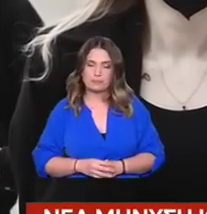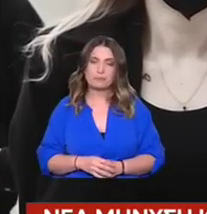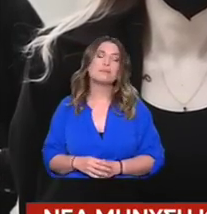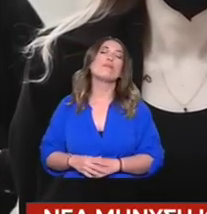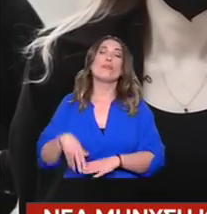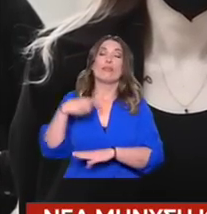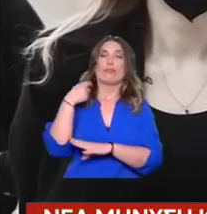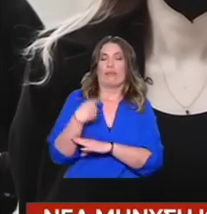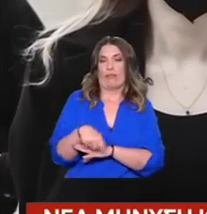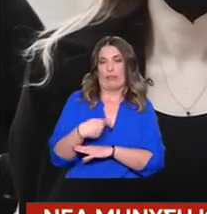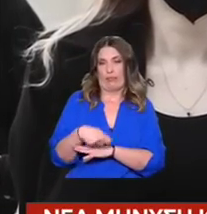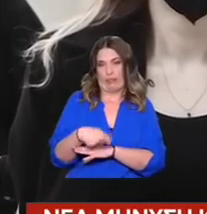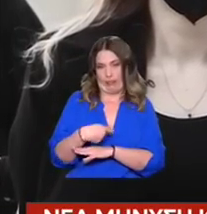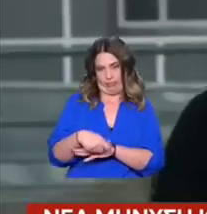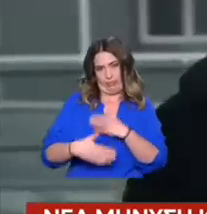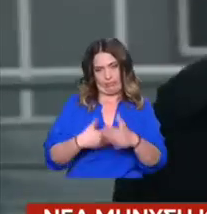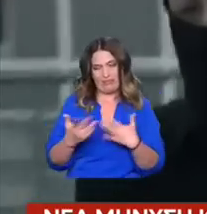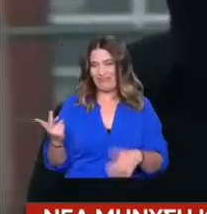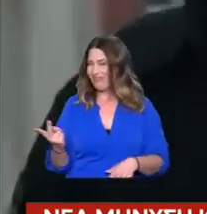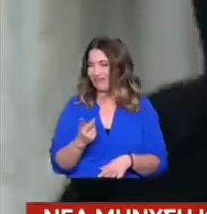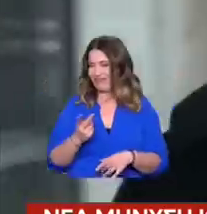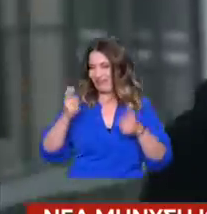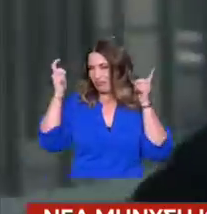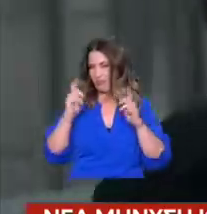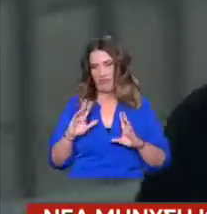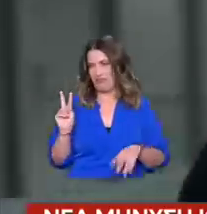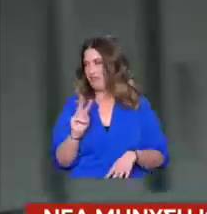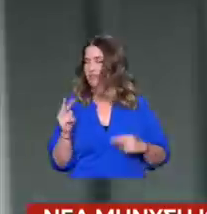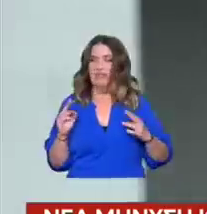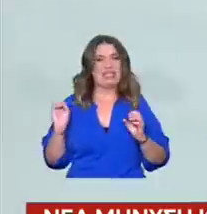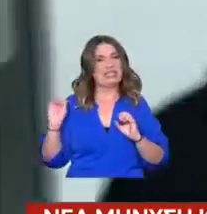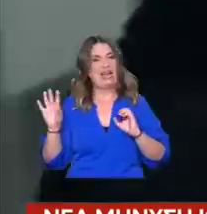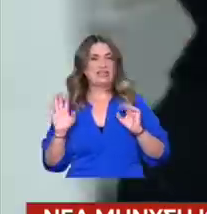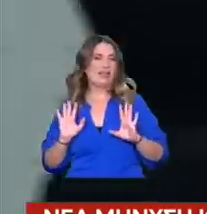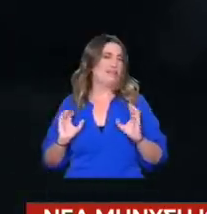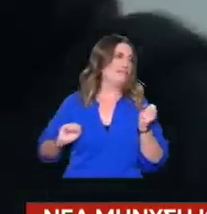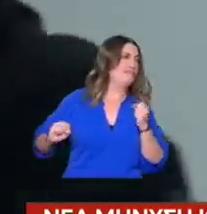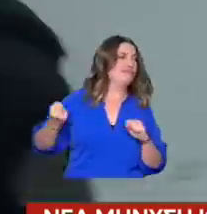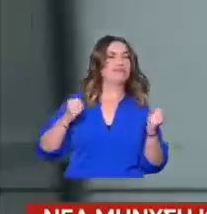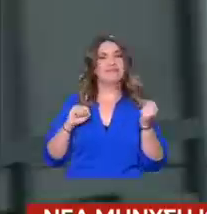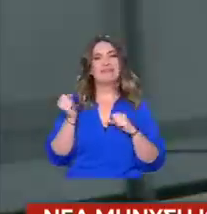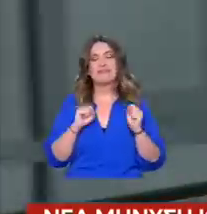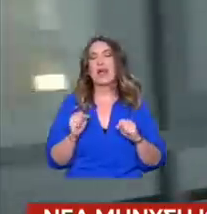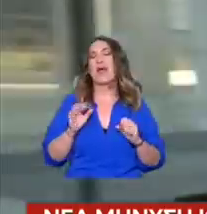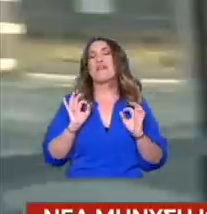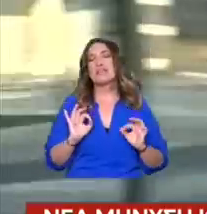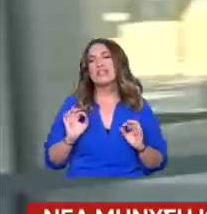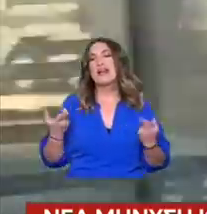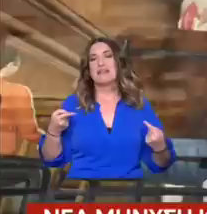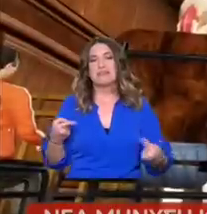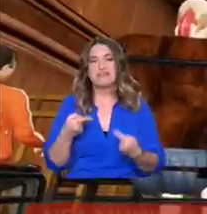παιδιών μοιάζουν σαν δύο ξένοι στα δικαστήρια και οι εντάσεις που τροφοδοτούν συζητήσεις διαδέχονται σε κάθε συνεδρίαση η μία την